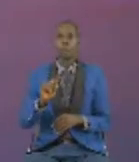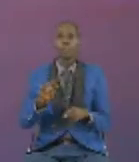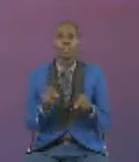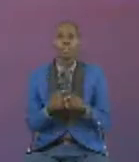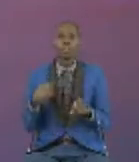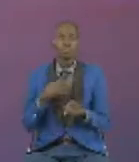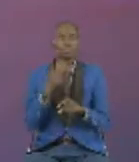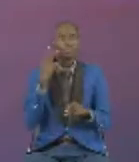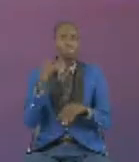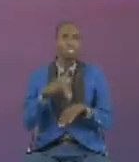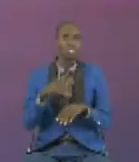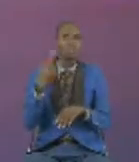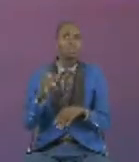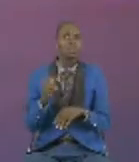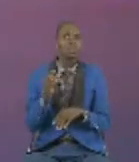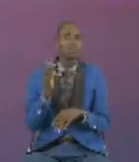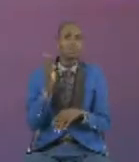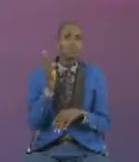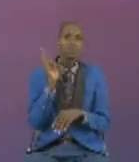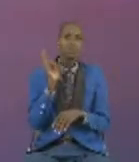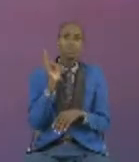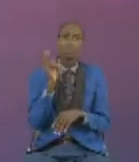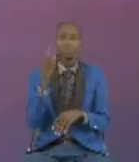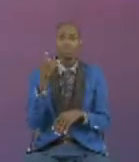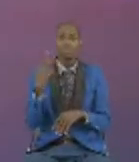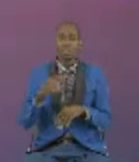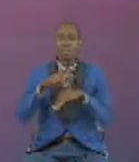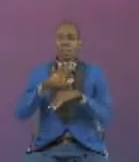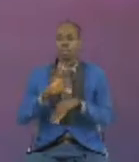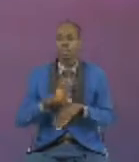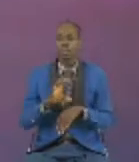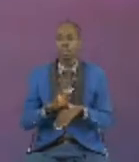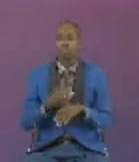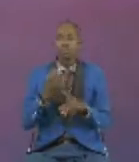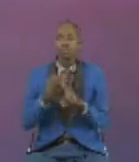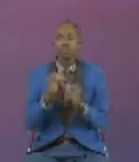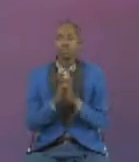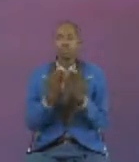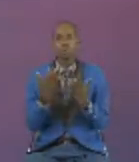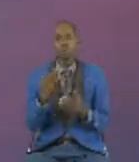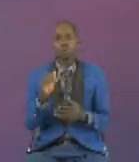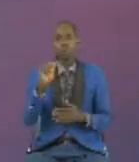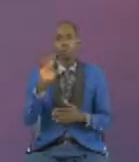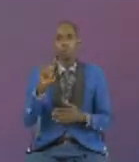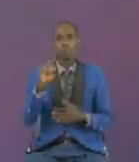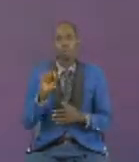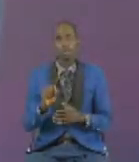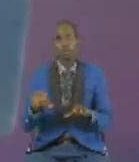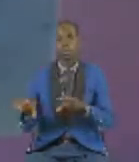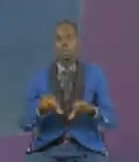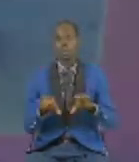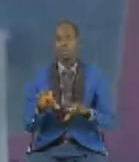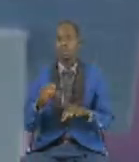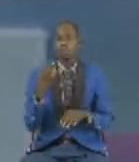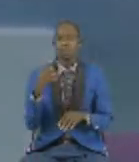l'Église primitive, c'est-à-dire les actes des apôtres. D'autres ont dit que ce sont les